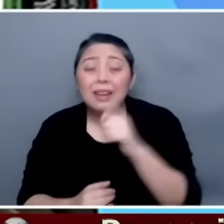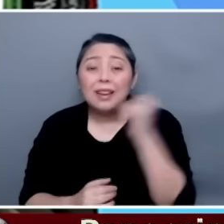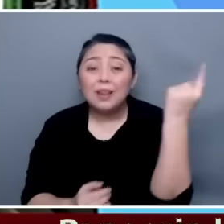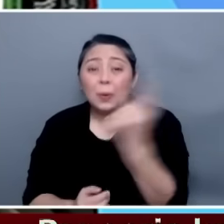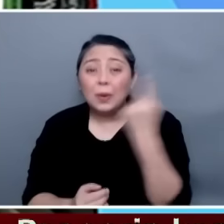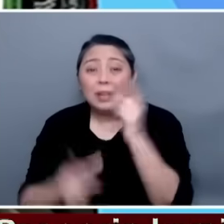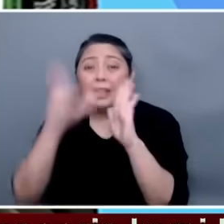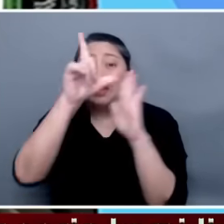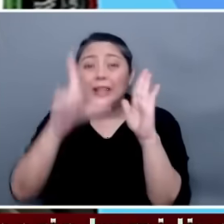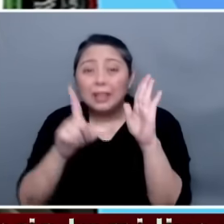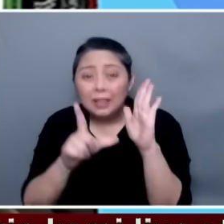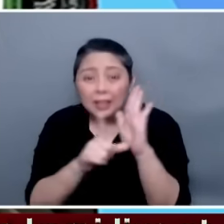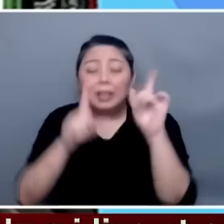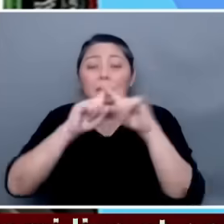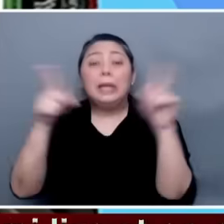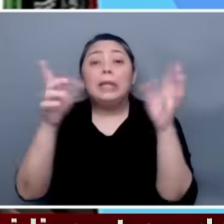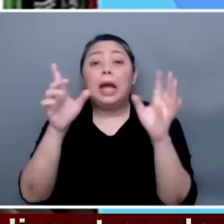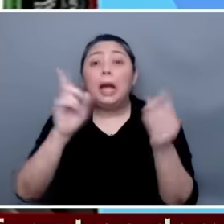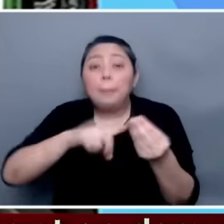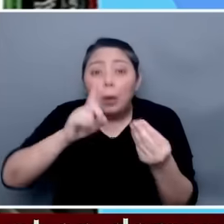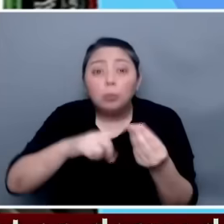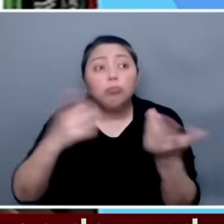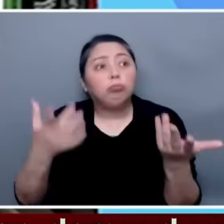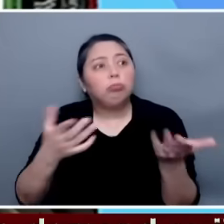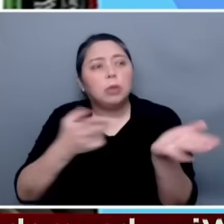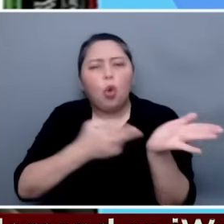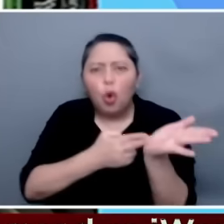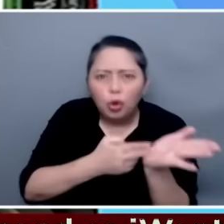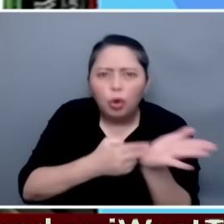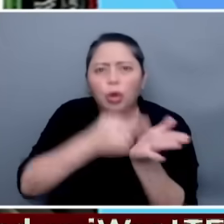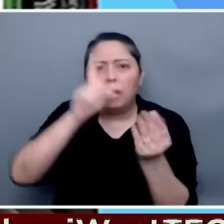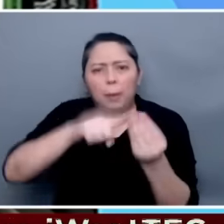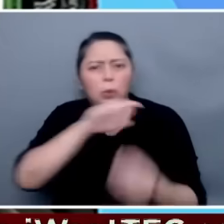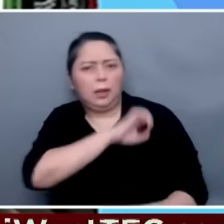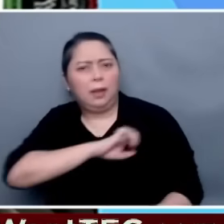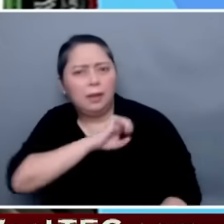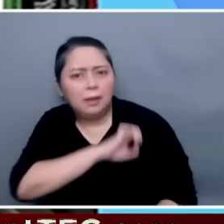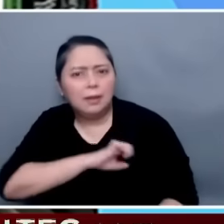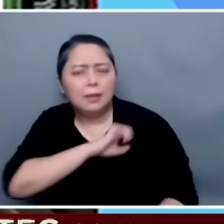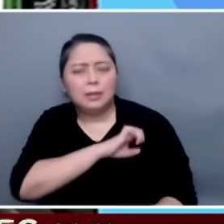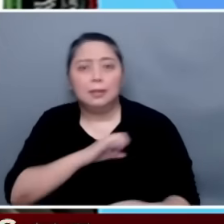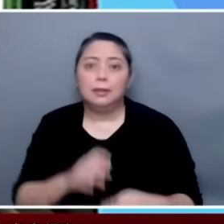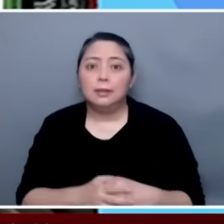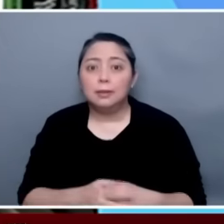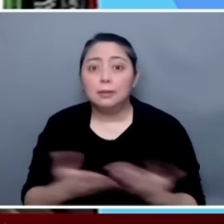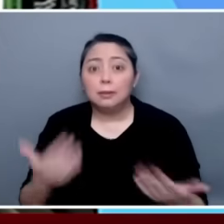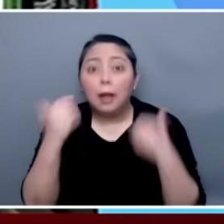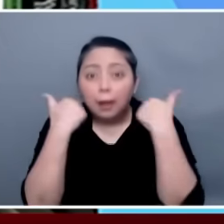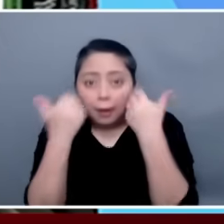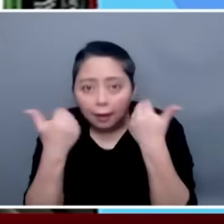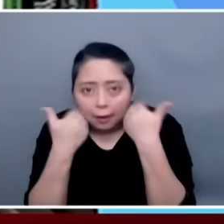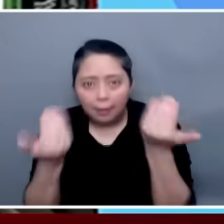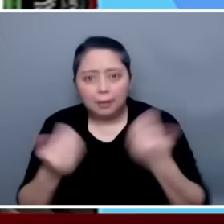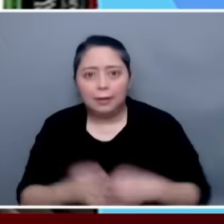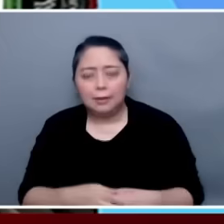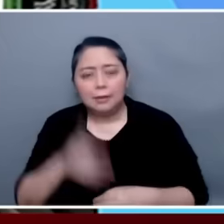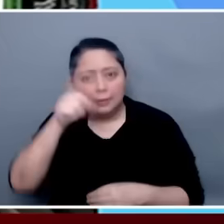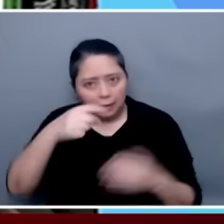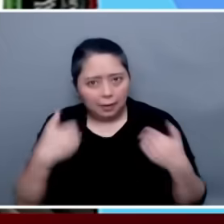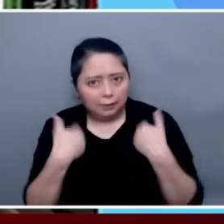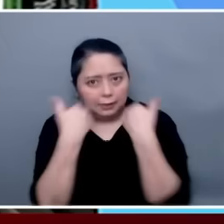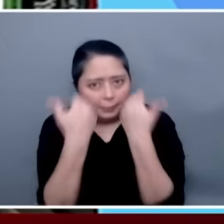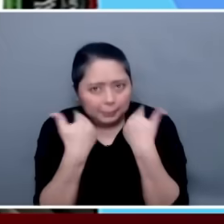about propriety, it's about delicadeza, it's about ethics. It's about, yun na nga, shame, a sense of shame on the part